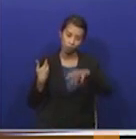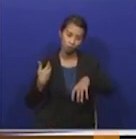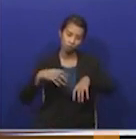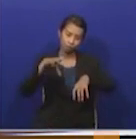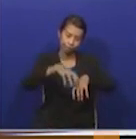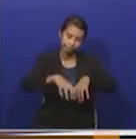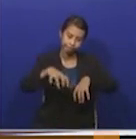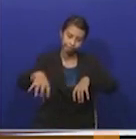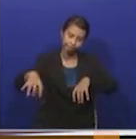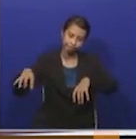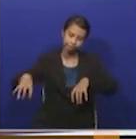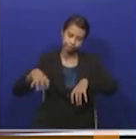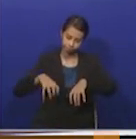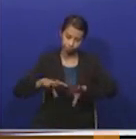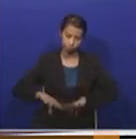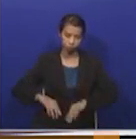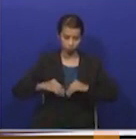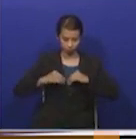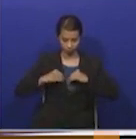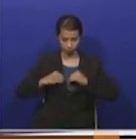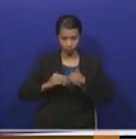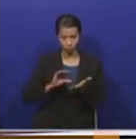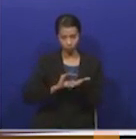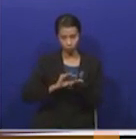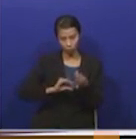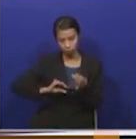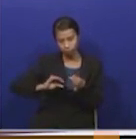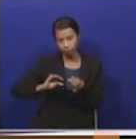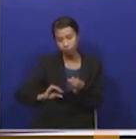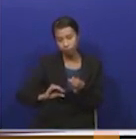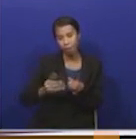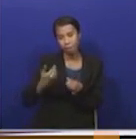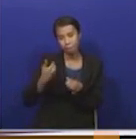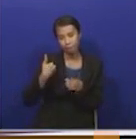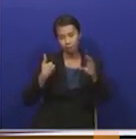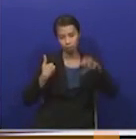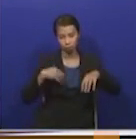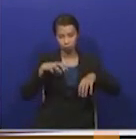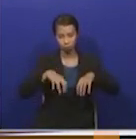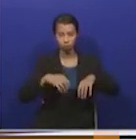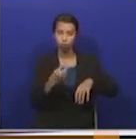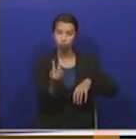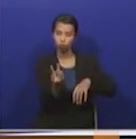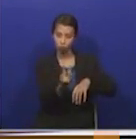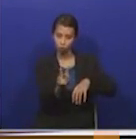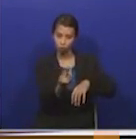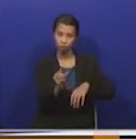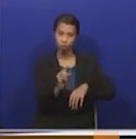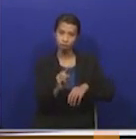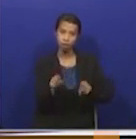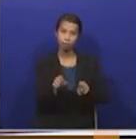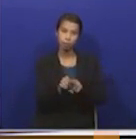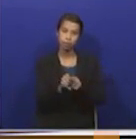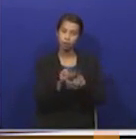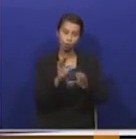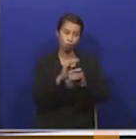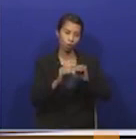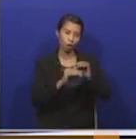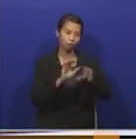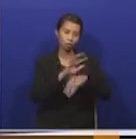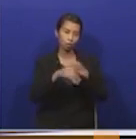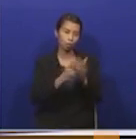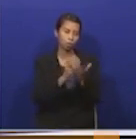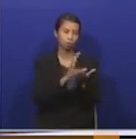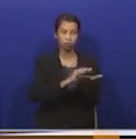ะที่ให้ความร่วมมือในการตัดนะคะมี2หน่วยงานอย่างน้อย2หน่วยงานที่มีการตัดทิ้งทั้งโครงการเลยนะ